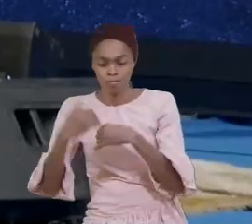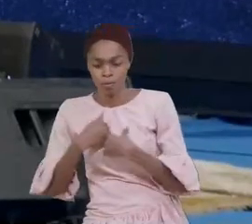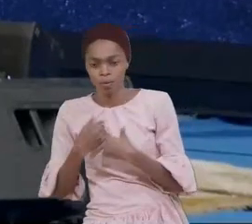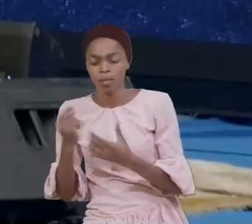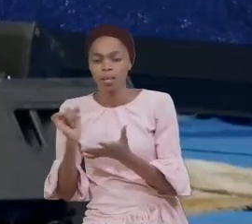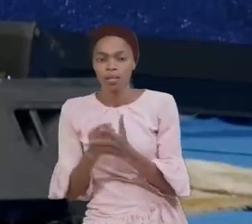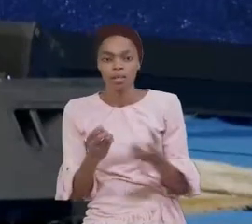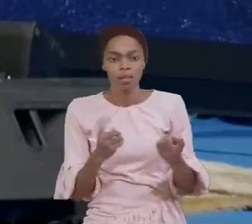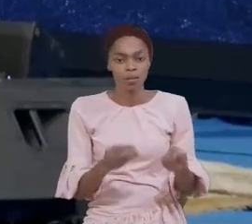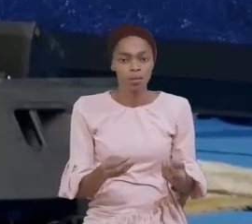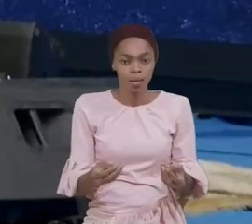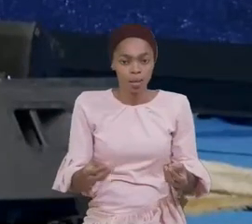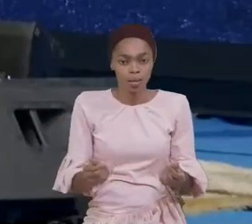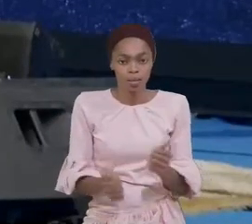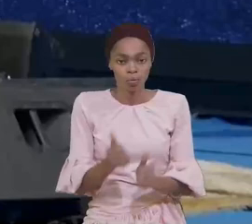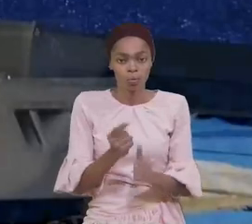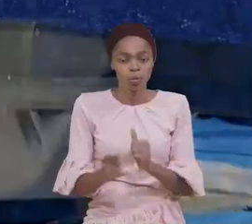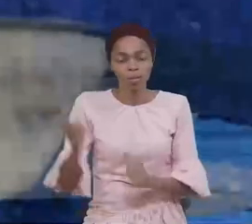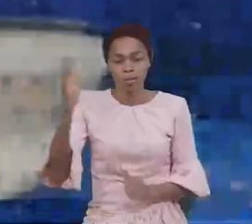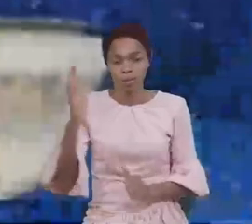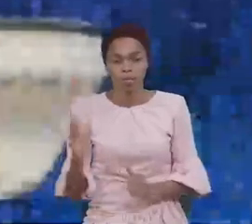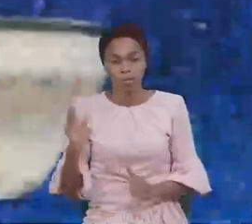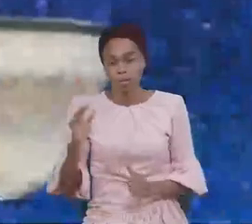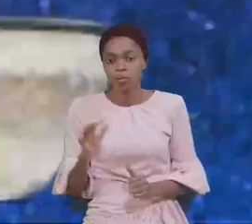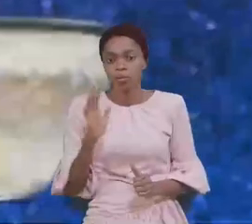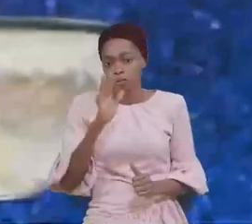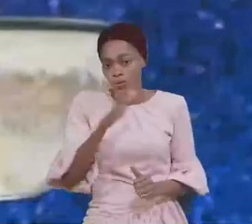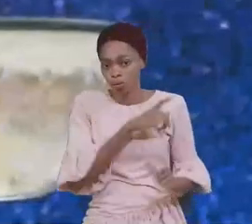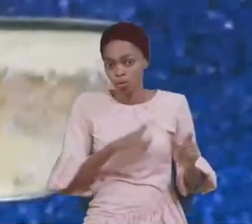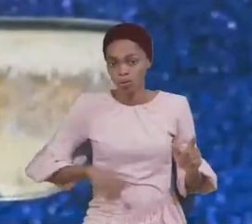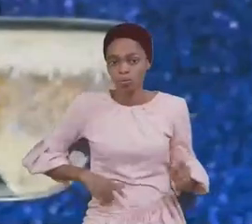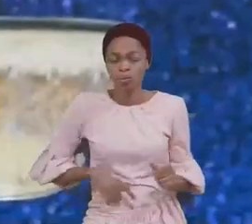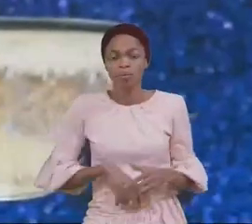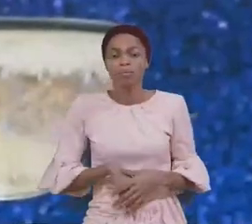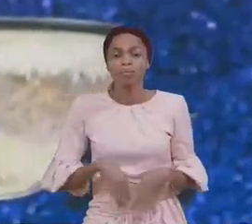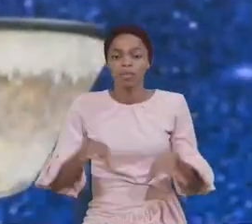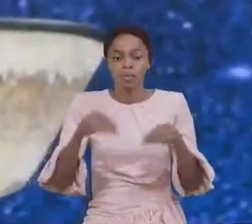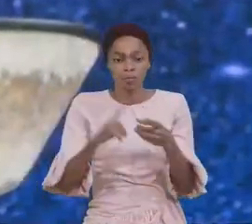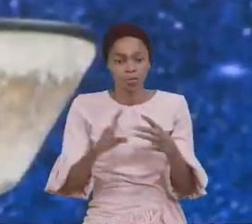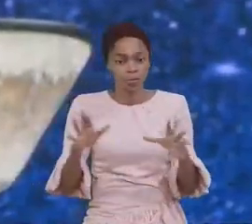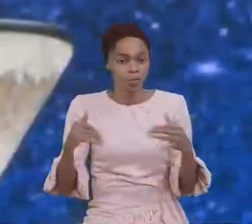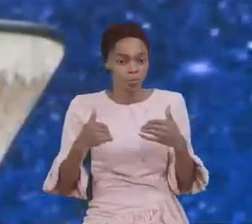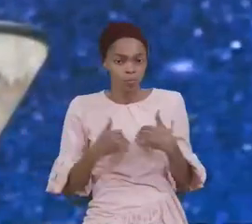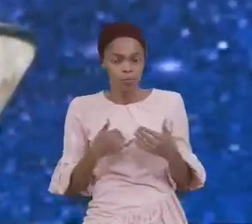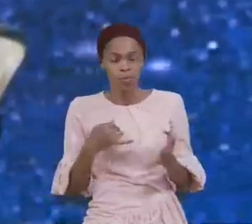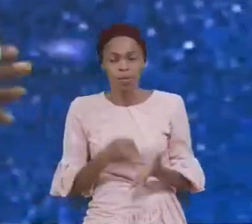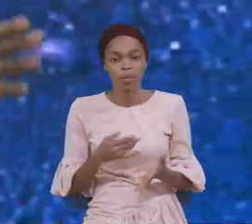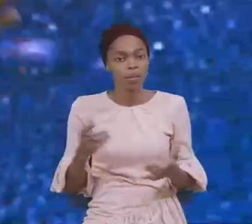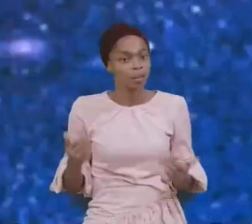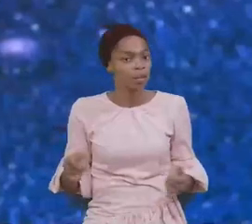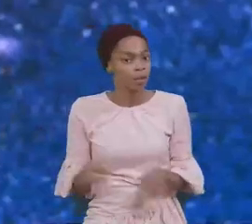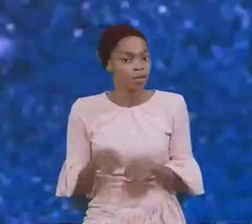Dieu, vous donne la possession. Quand nous voyons notre